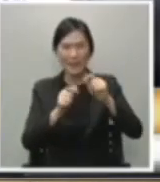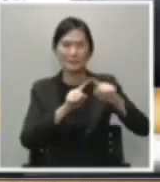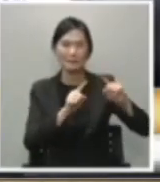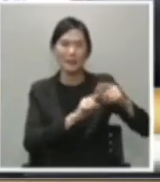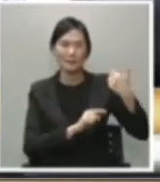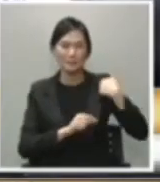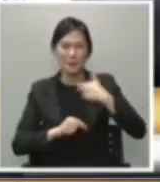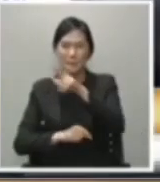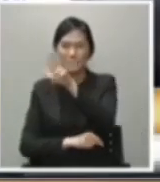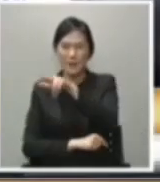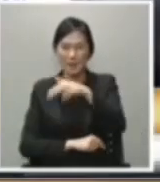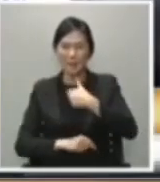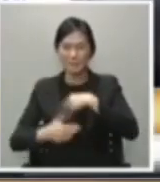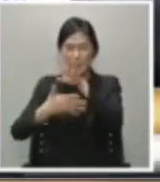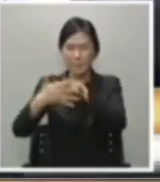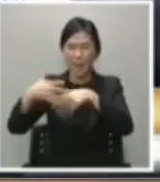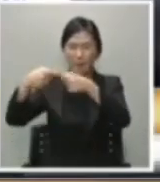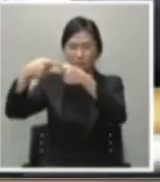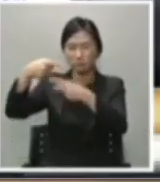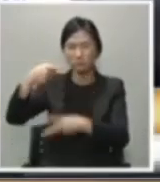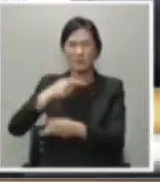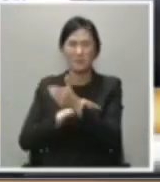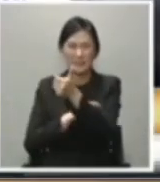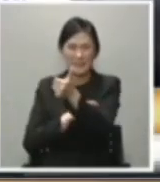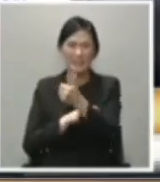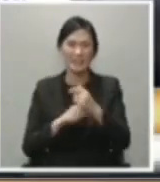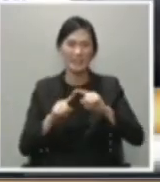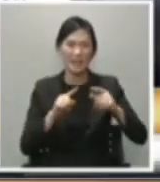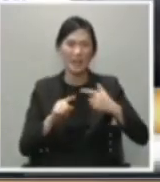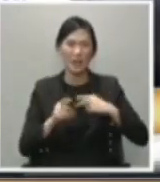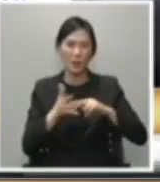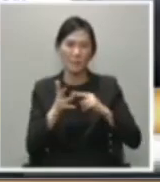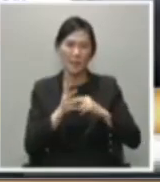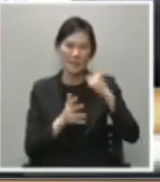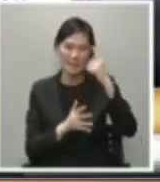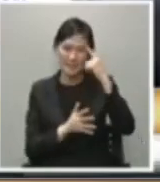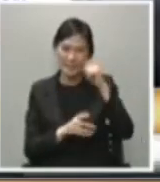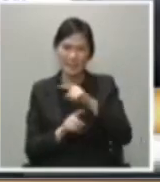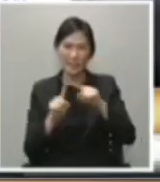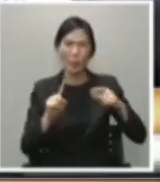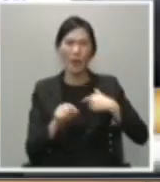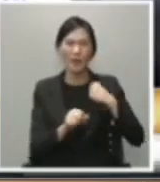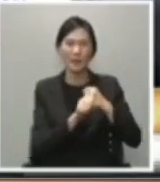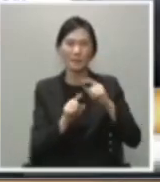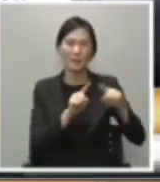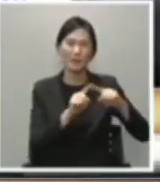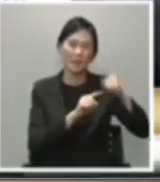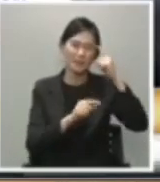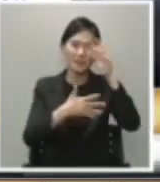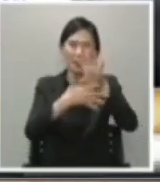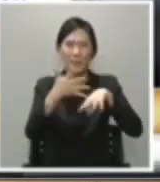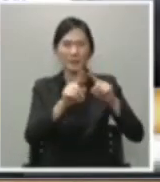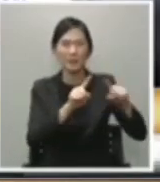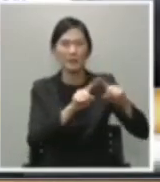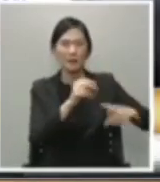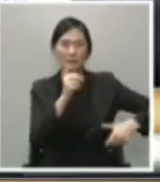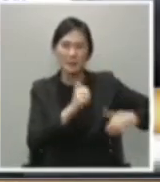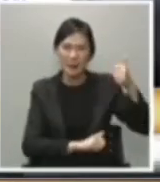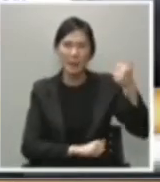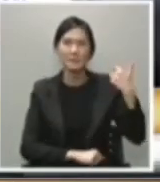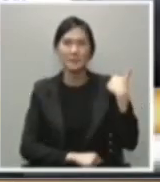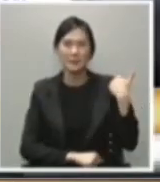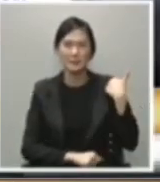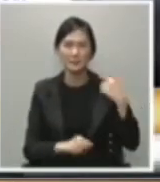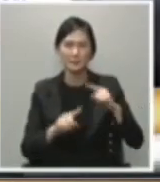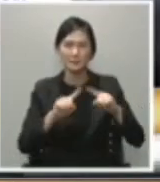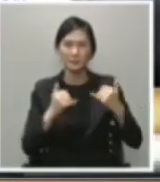ยมีนโยบายดีๆพรรคสินคิดเพื่อไทยทำนโยบายดีๆเราก็ชนะครับเมื่อชนะเสร็จแล้วเนี่ยท่